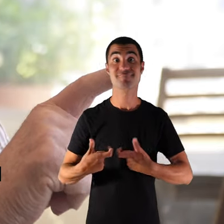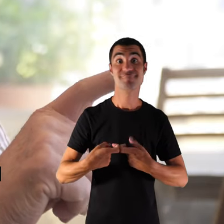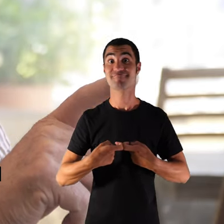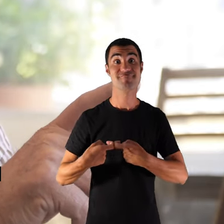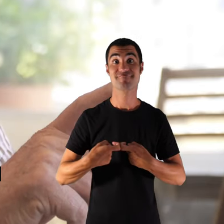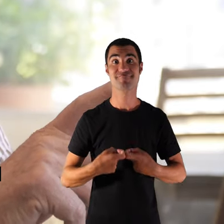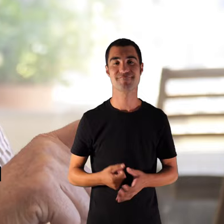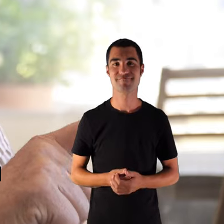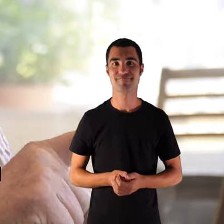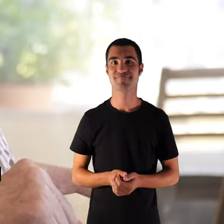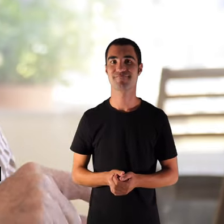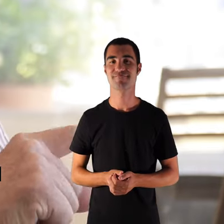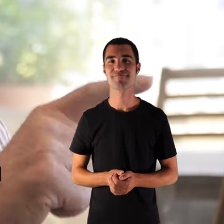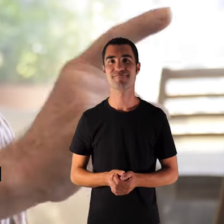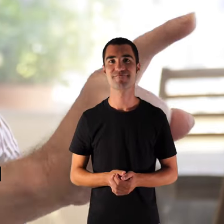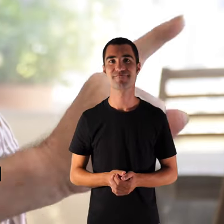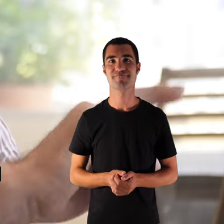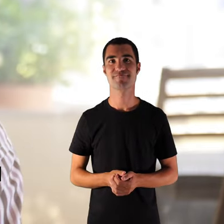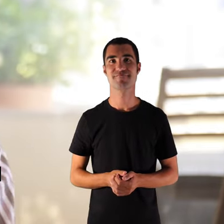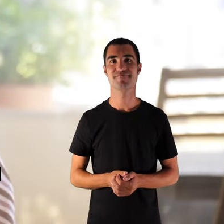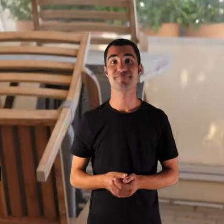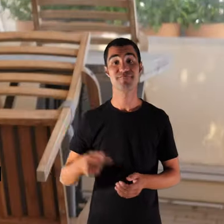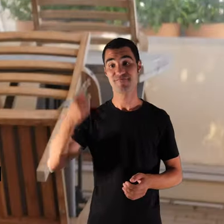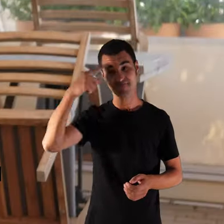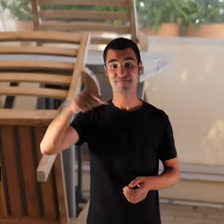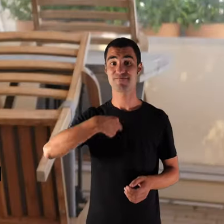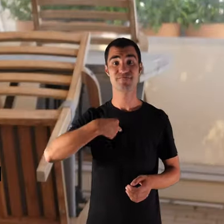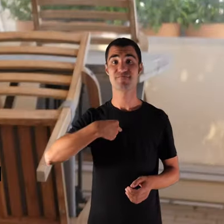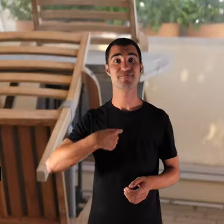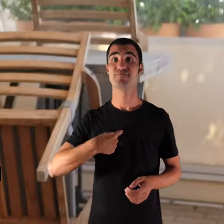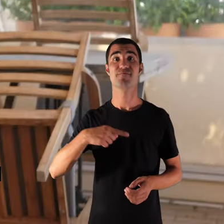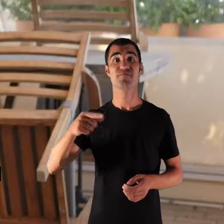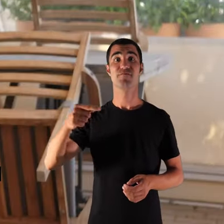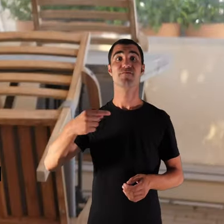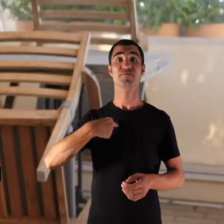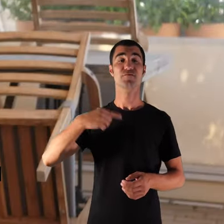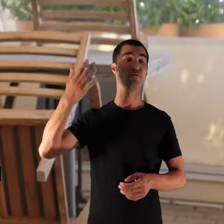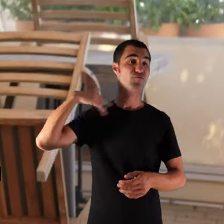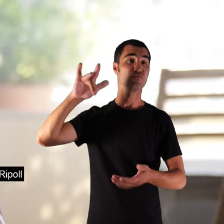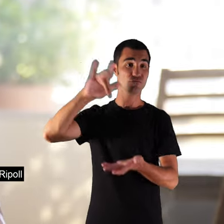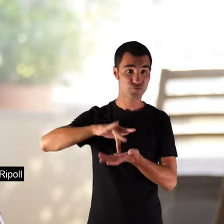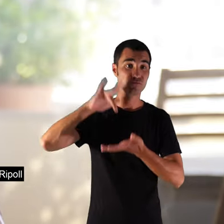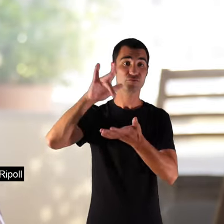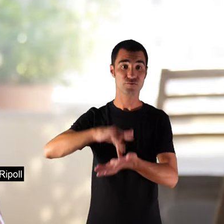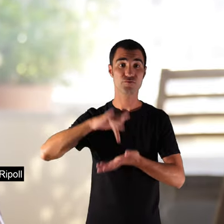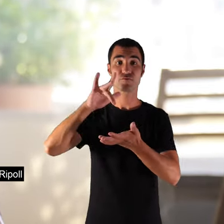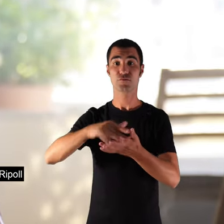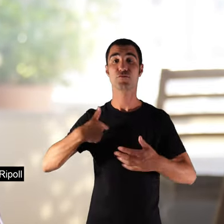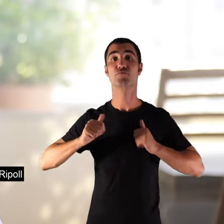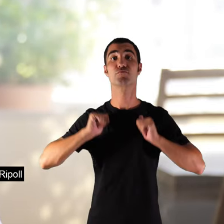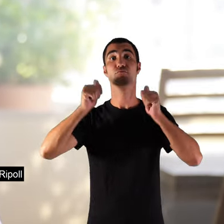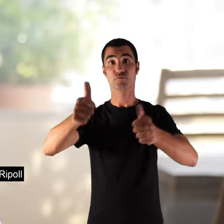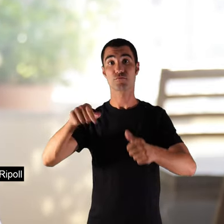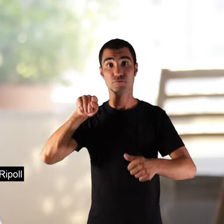Aquest partit de bala no el vaig fer jo, i això era antes de jo fer les festes. Era el